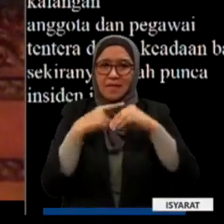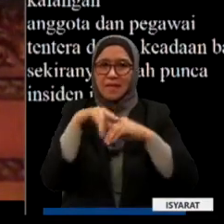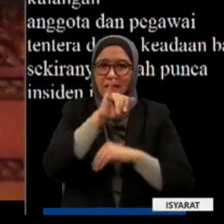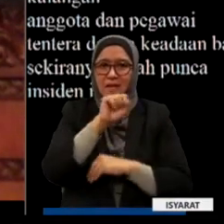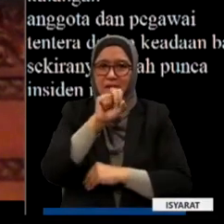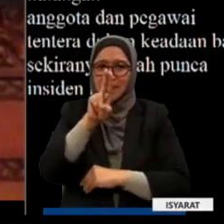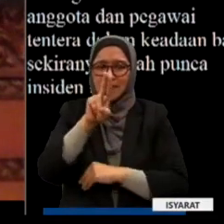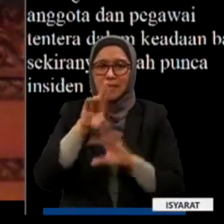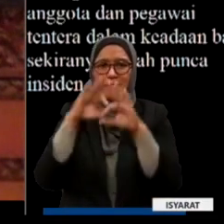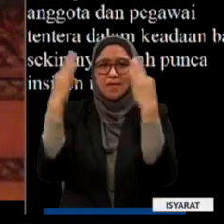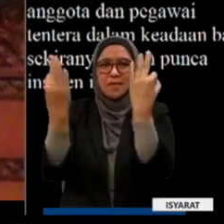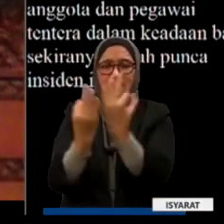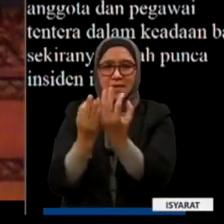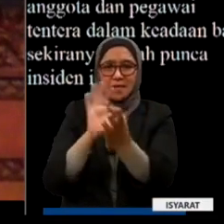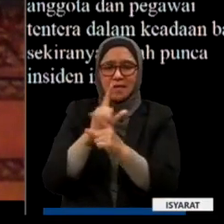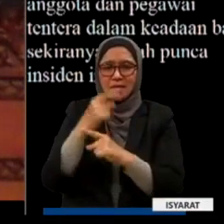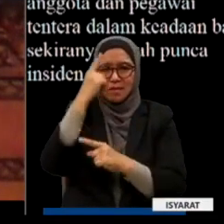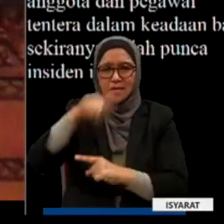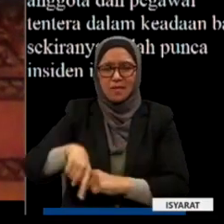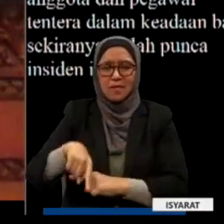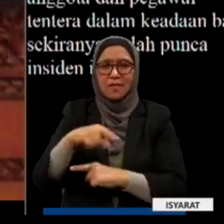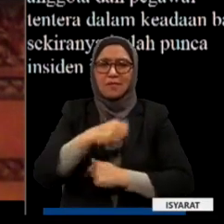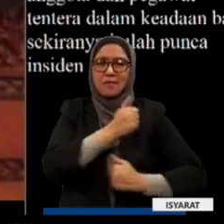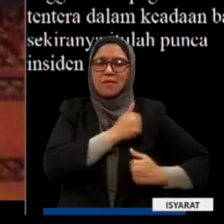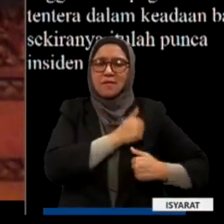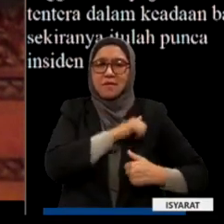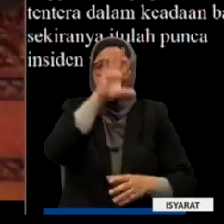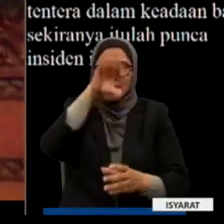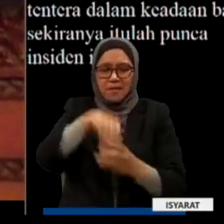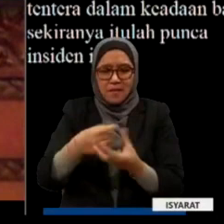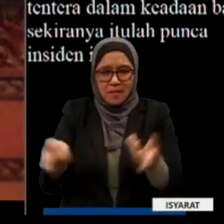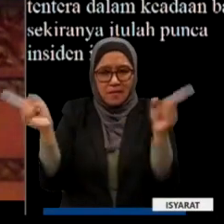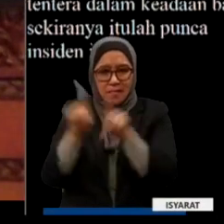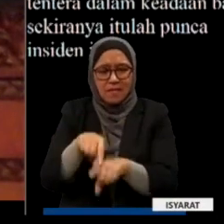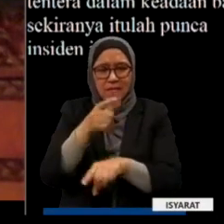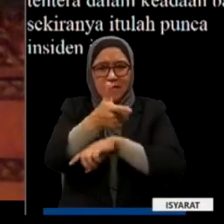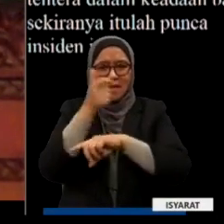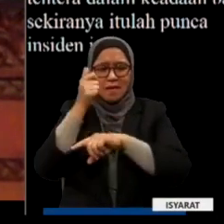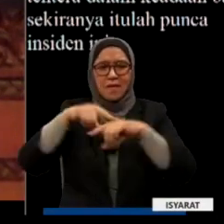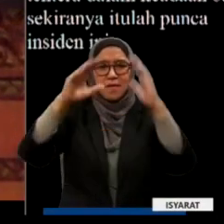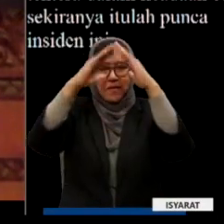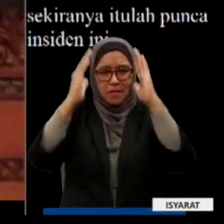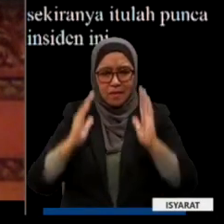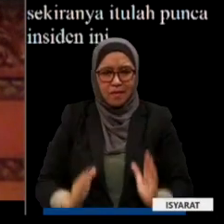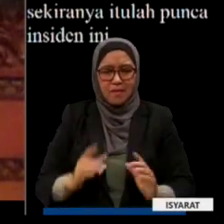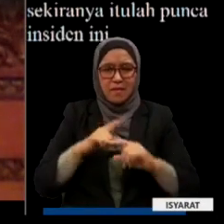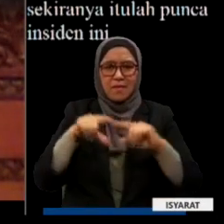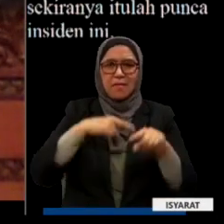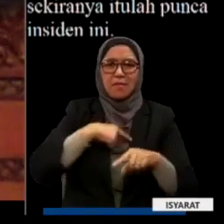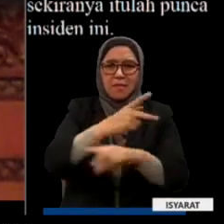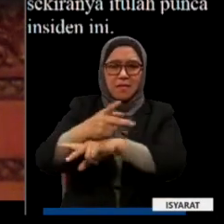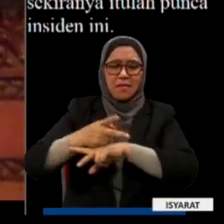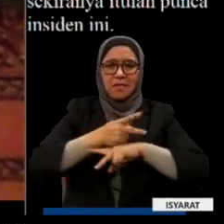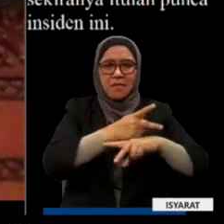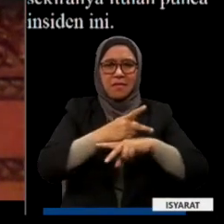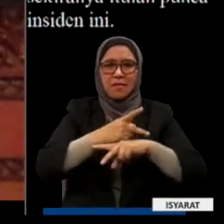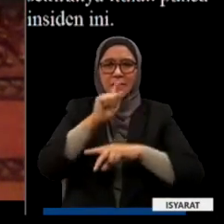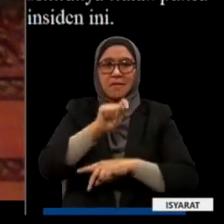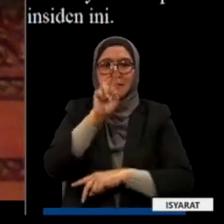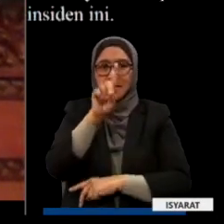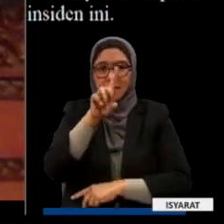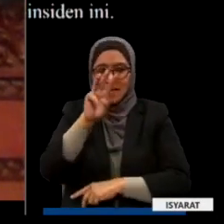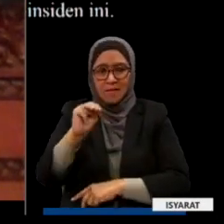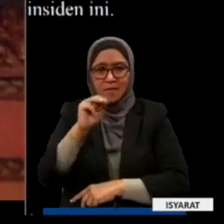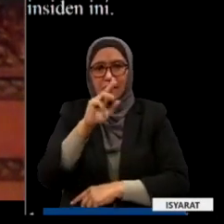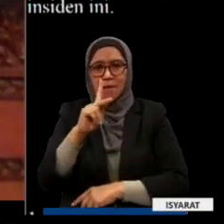isu kebajikan adikku logo yang terlibat dalam insiden penembakan di pondok penggawa skuadron 330 qt4